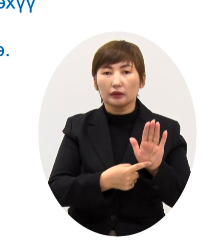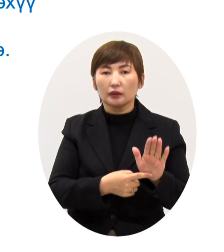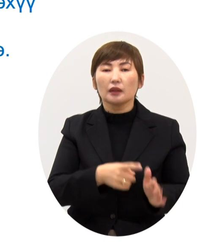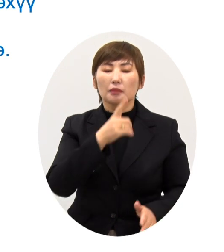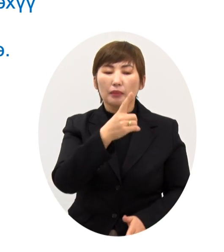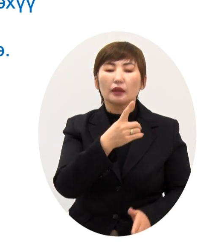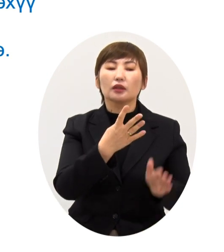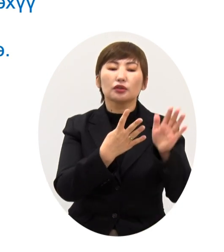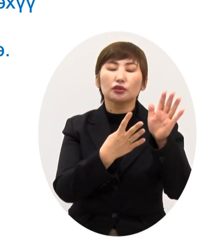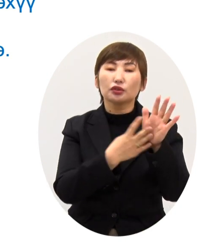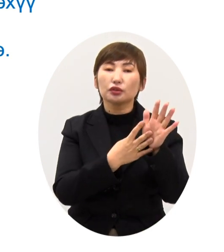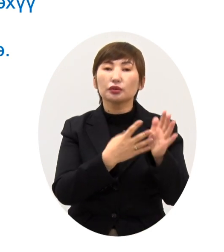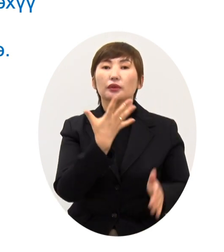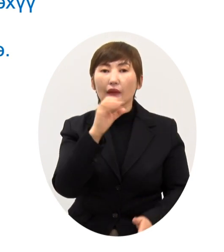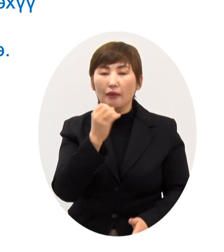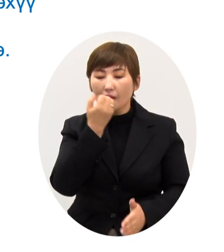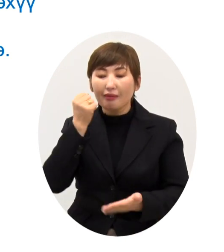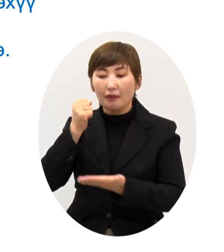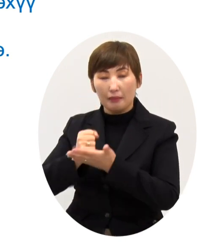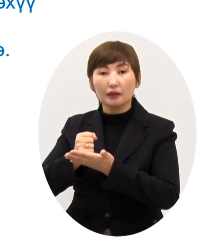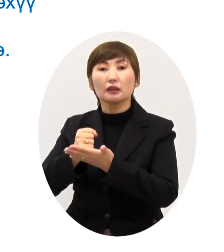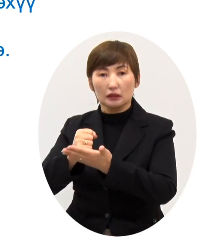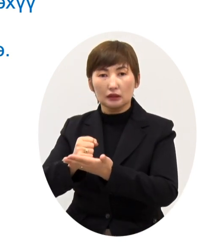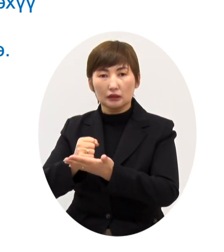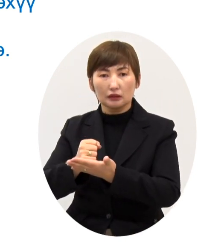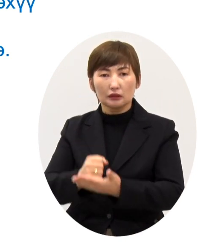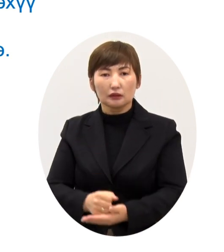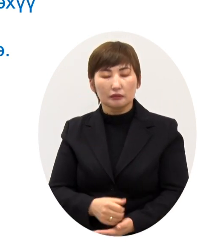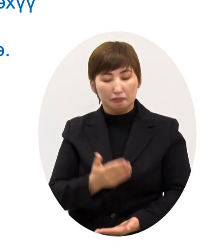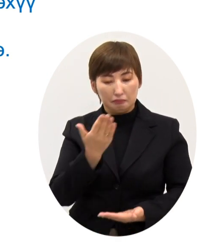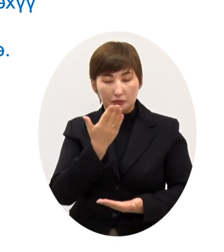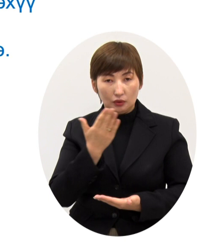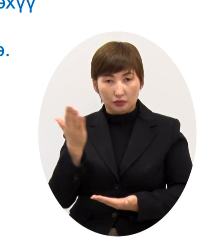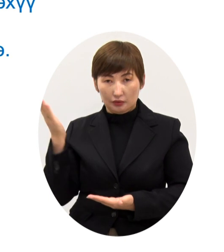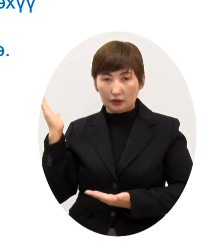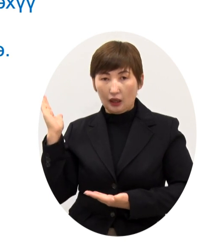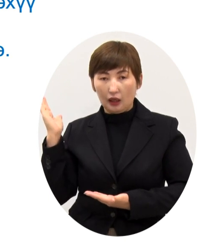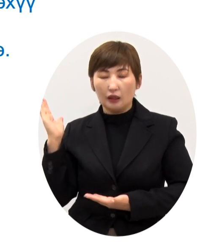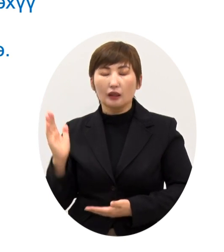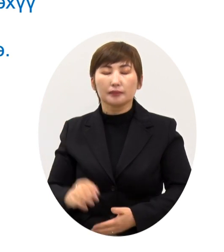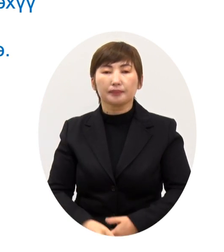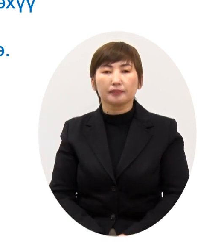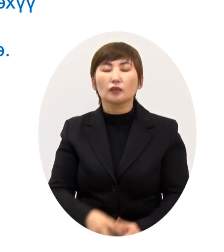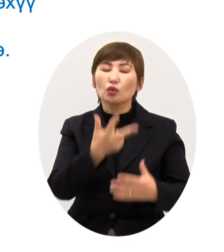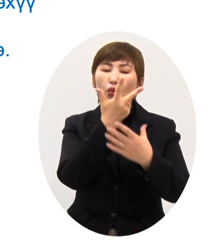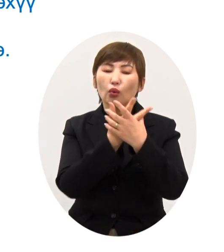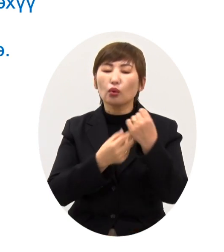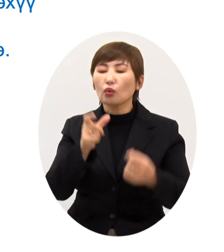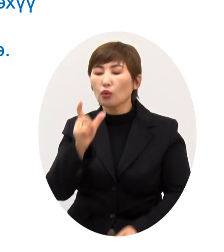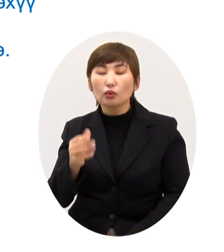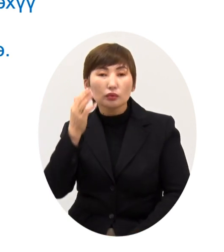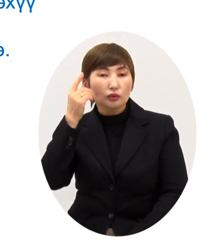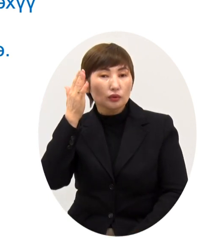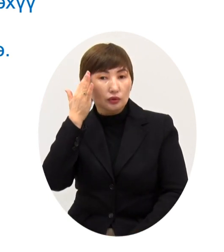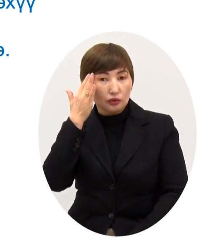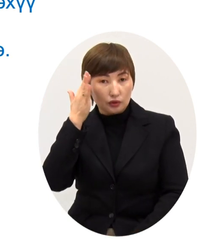нь 1950 онд батлагджээ. Цэндийн дамдын сүрэн үгээр бэлгийн дамдын сүрэн Лусан Жамбын мөр дөрш нарын